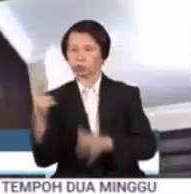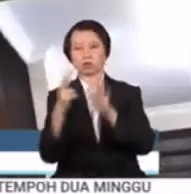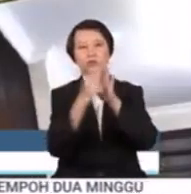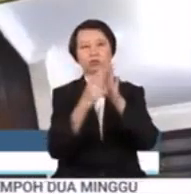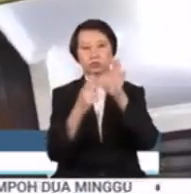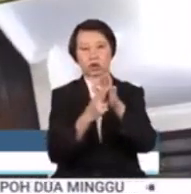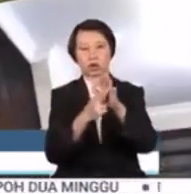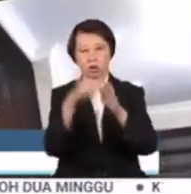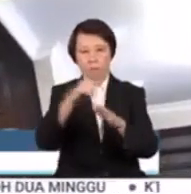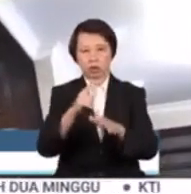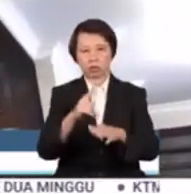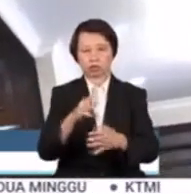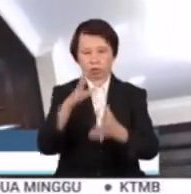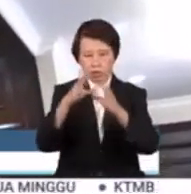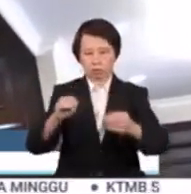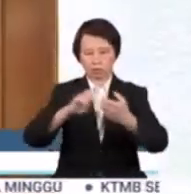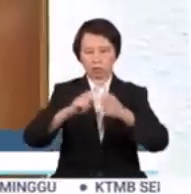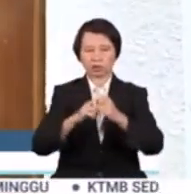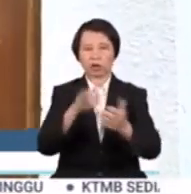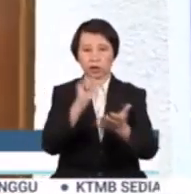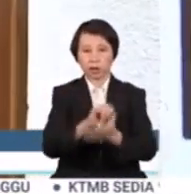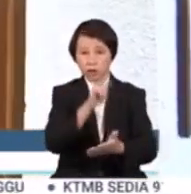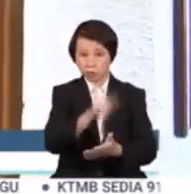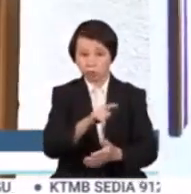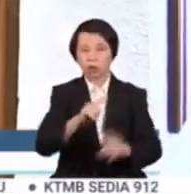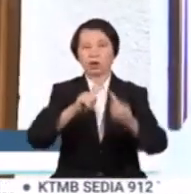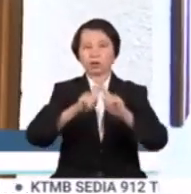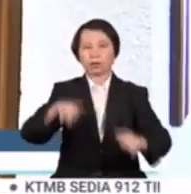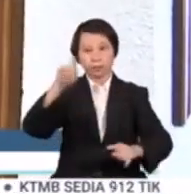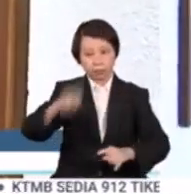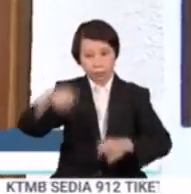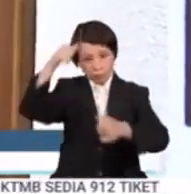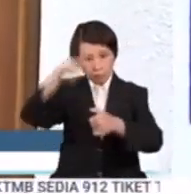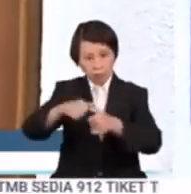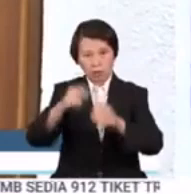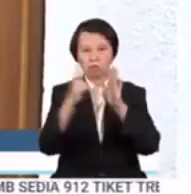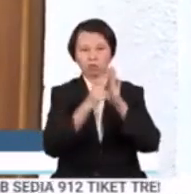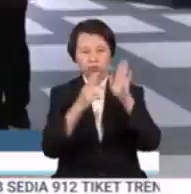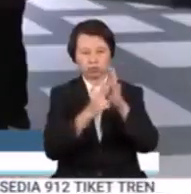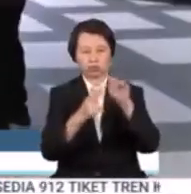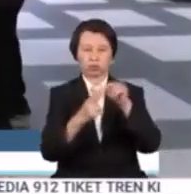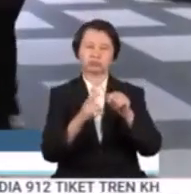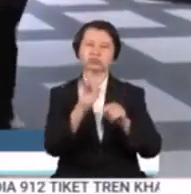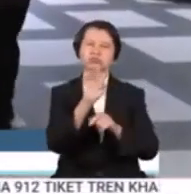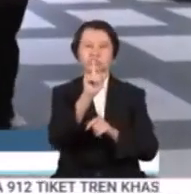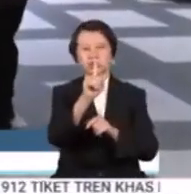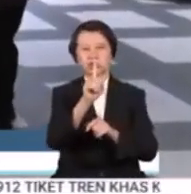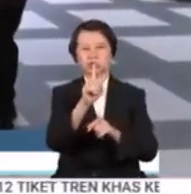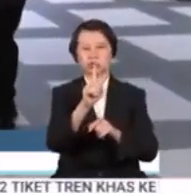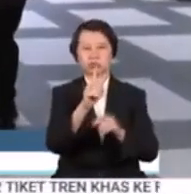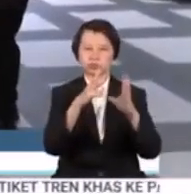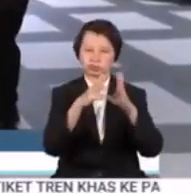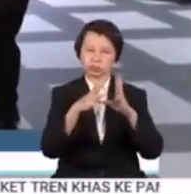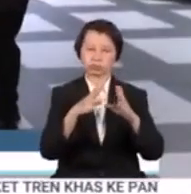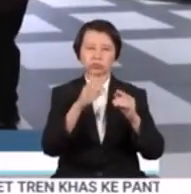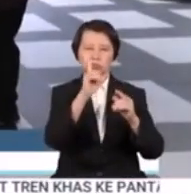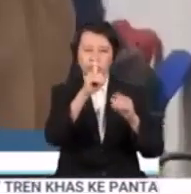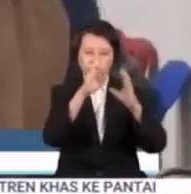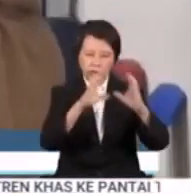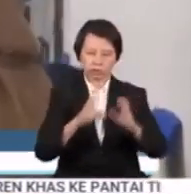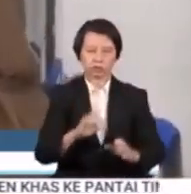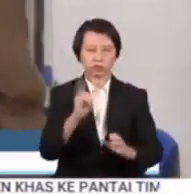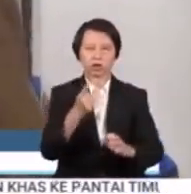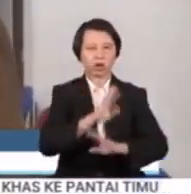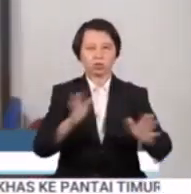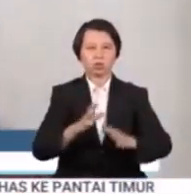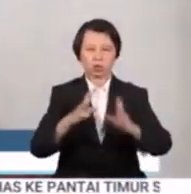digunapakai untuk atasi masalah berkenaan. Namun, perlu diingat, undang-undang hanya salah satu solusi, bukan